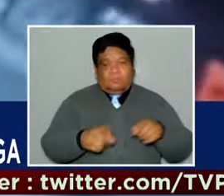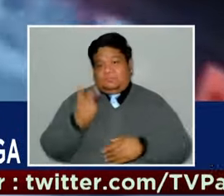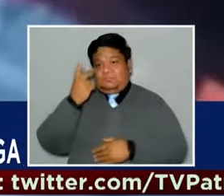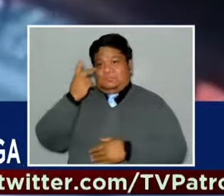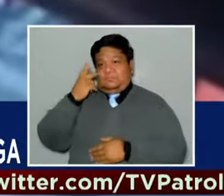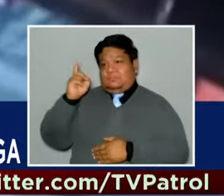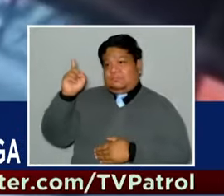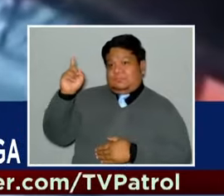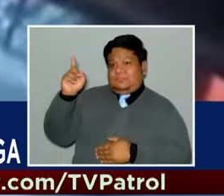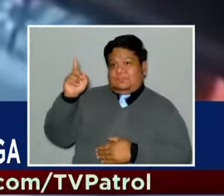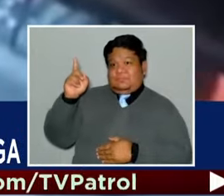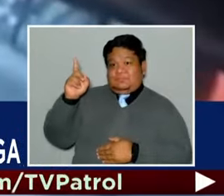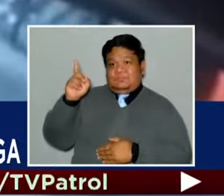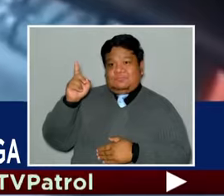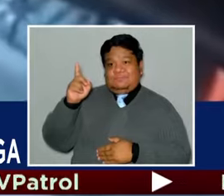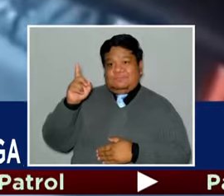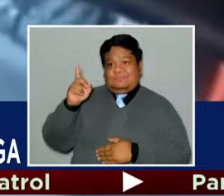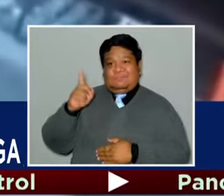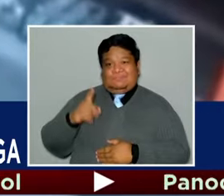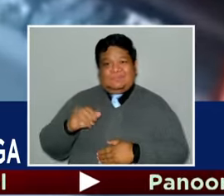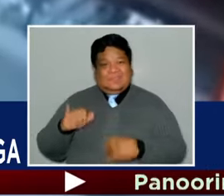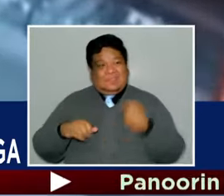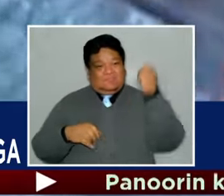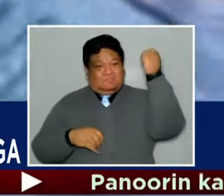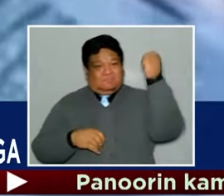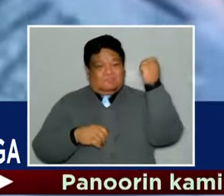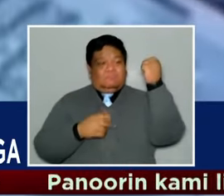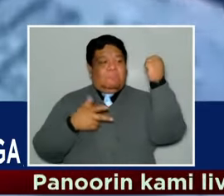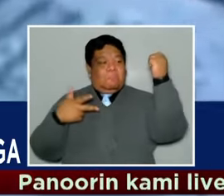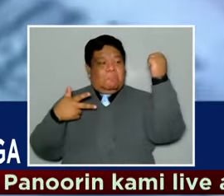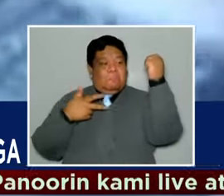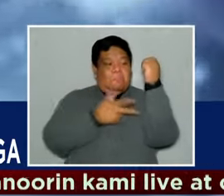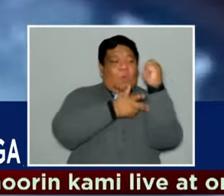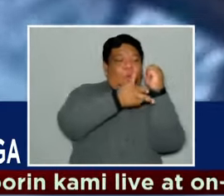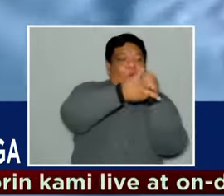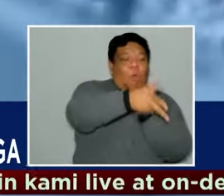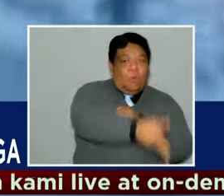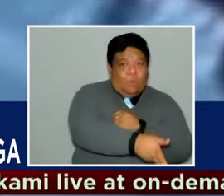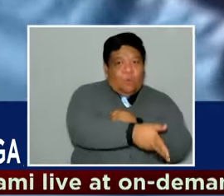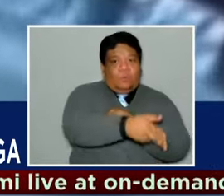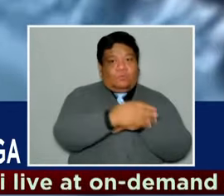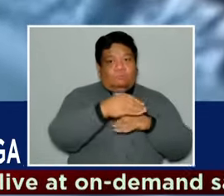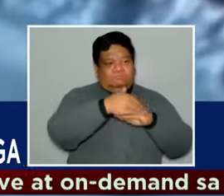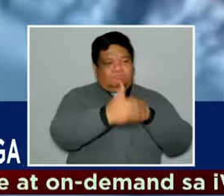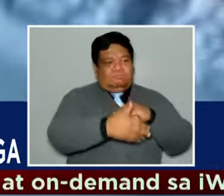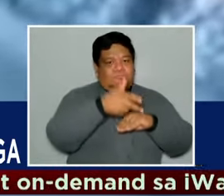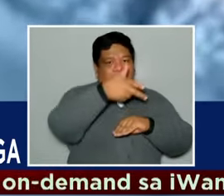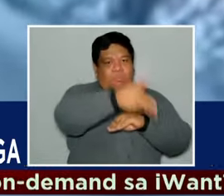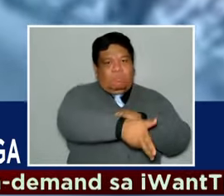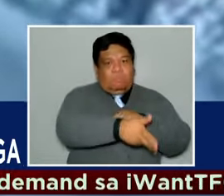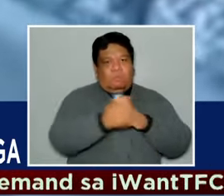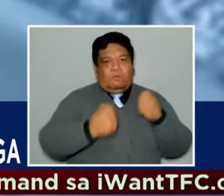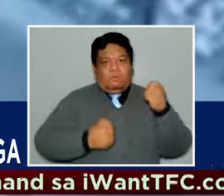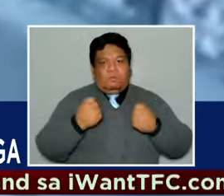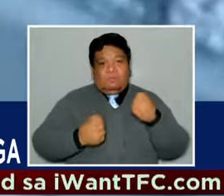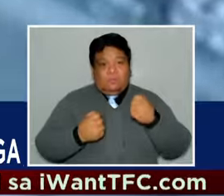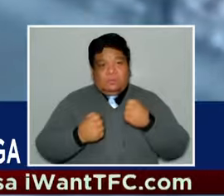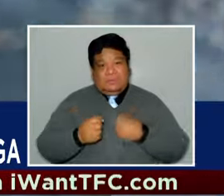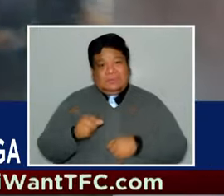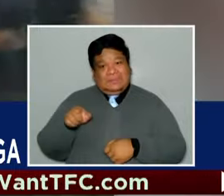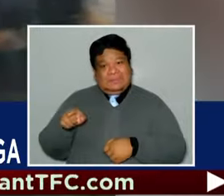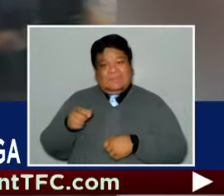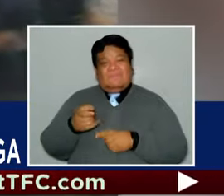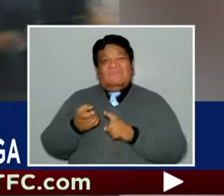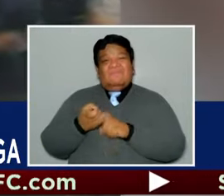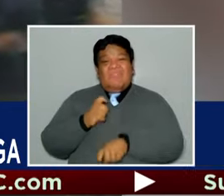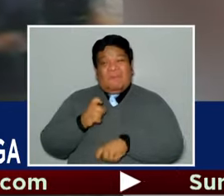poste ng sasakyan bago tuloy ang nahulog sa bangin. Ayon sa pulisya, galing sa inuman ang mga